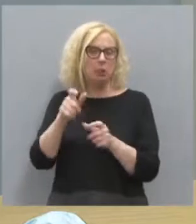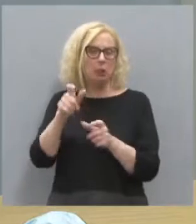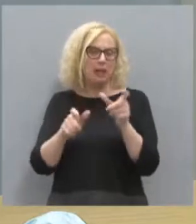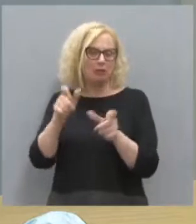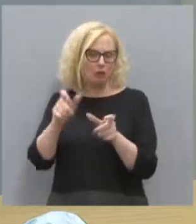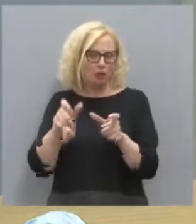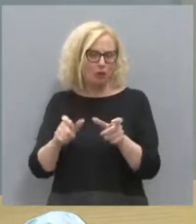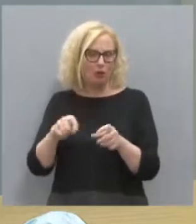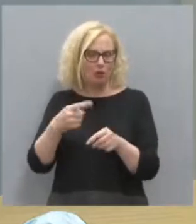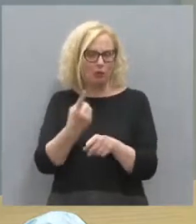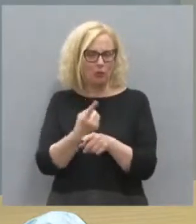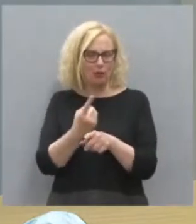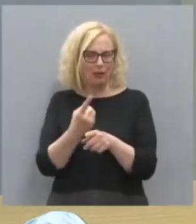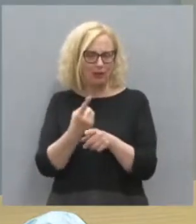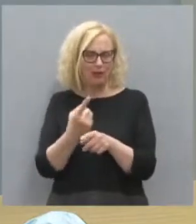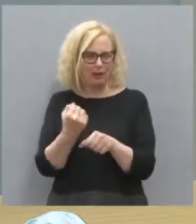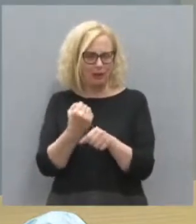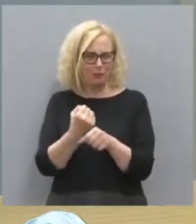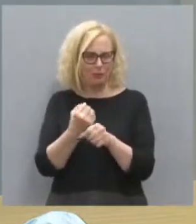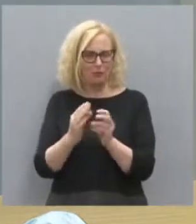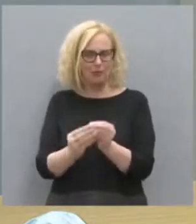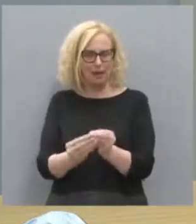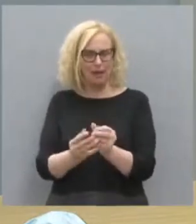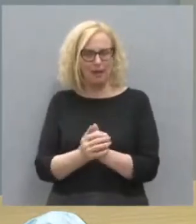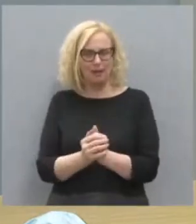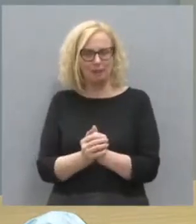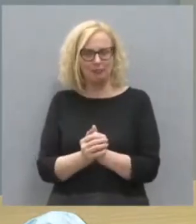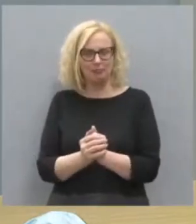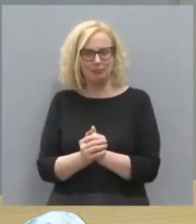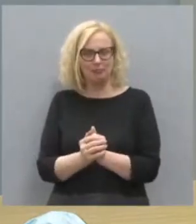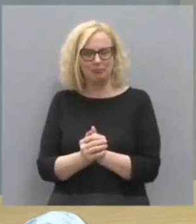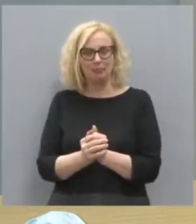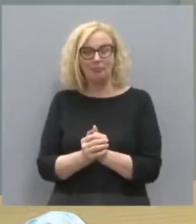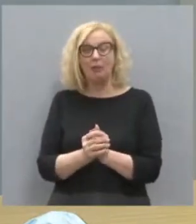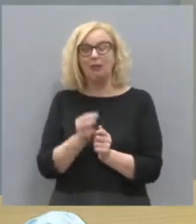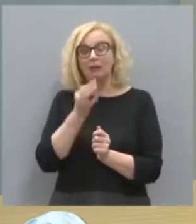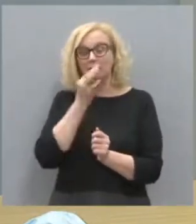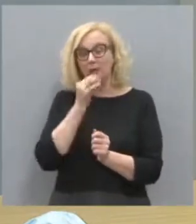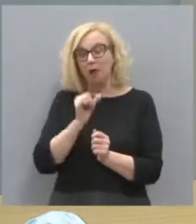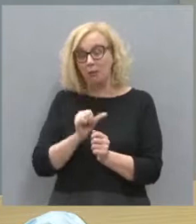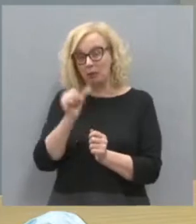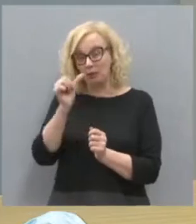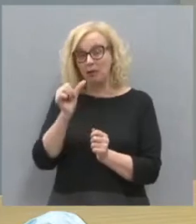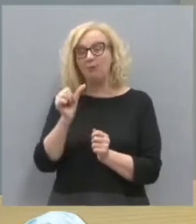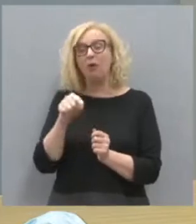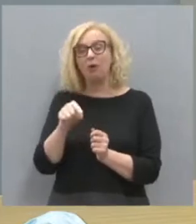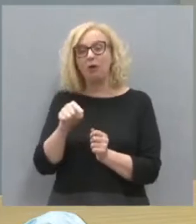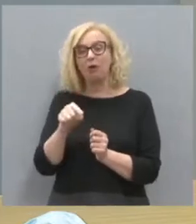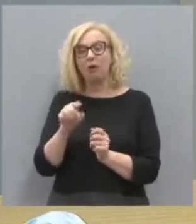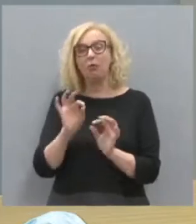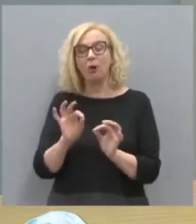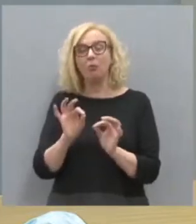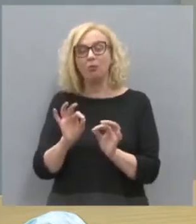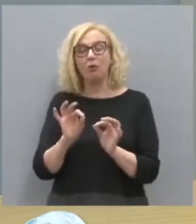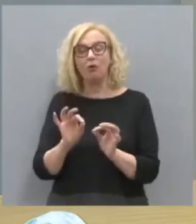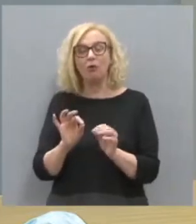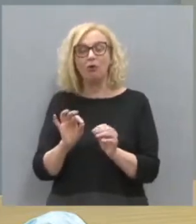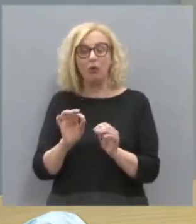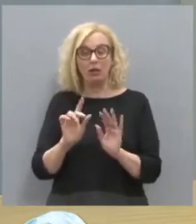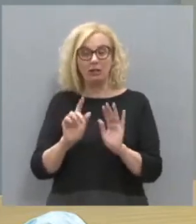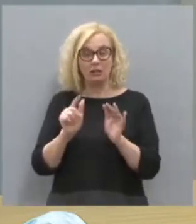operare sul campo e soprattutto quindi la collaborazione che ci sarà nelle prossime